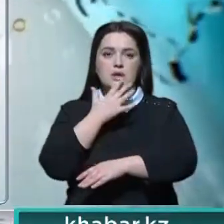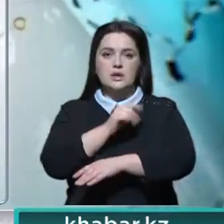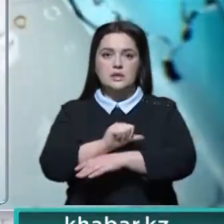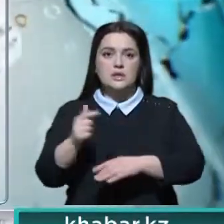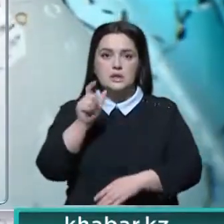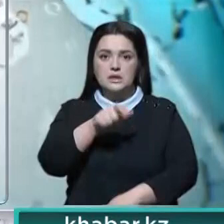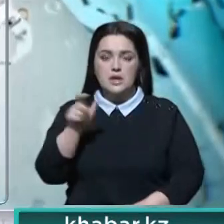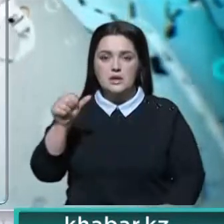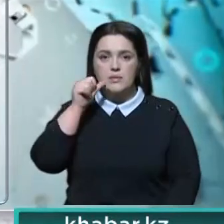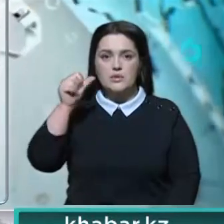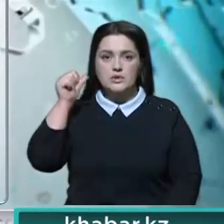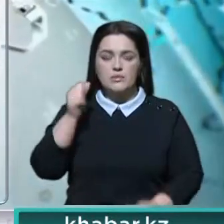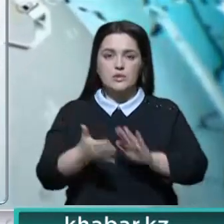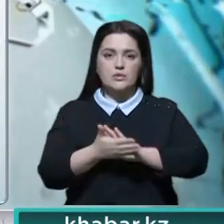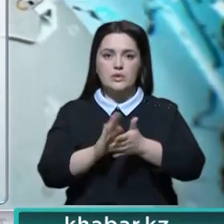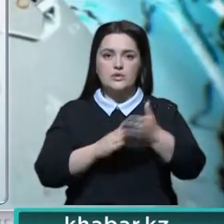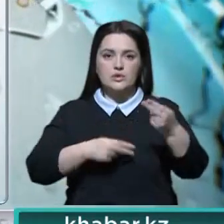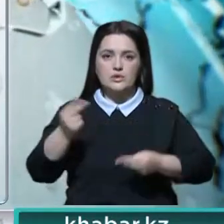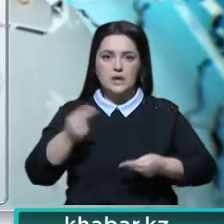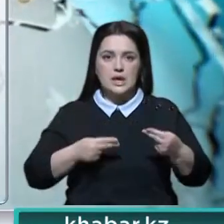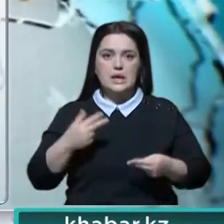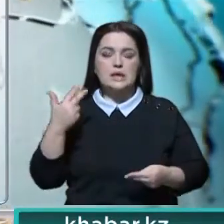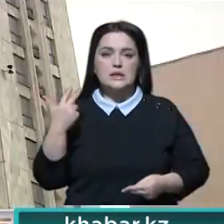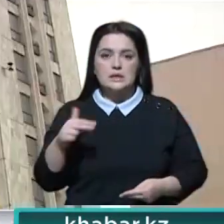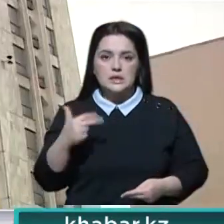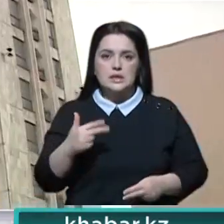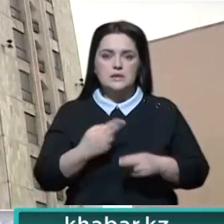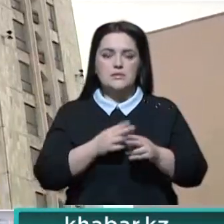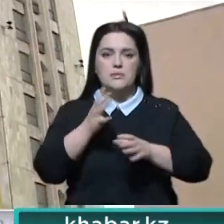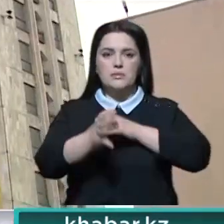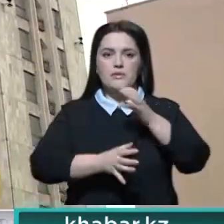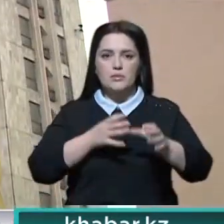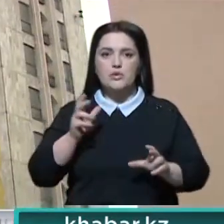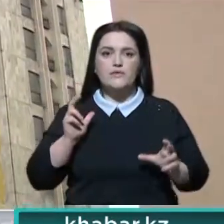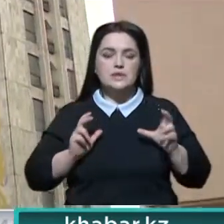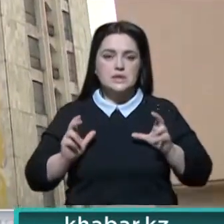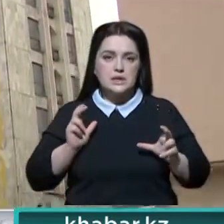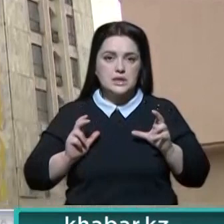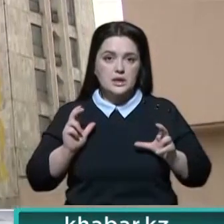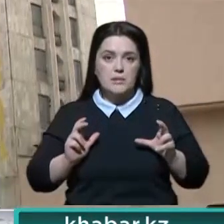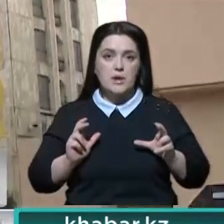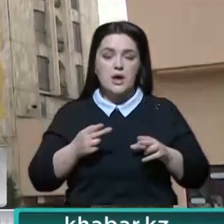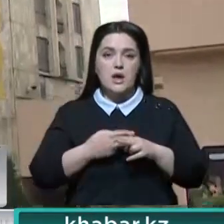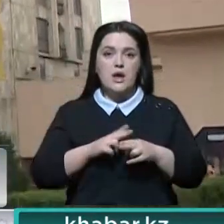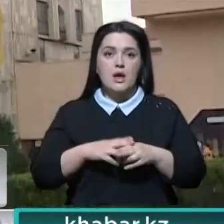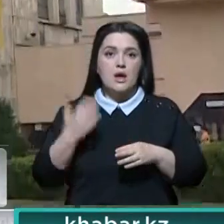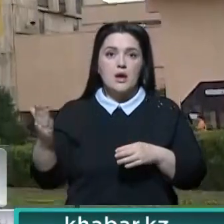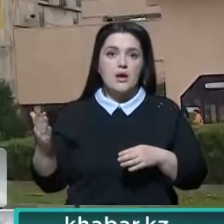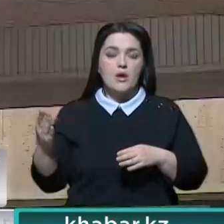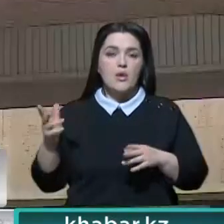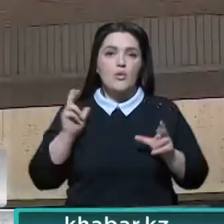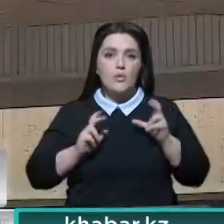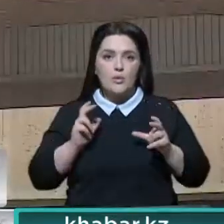порядка трех тысяч из них иностранцы. В прошлом году заключено больше 30 договоров с ведущими мировыми университетами. Филиалы вуза